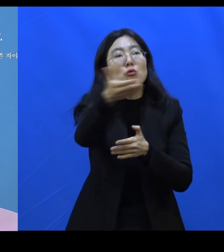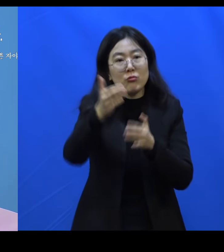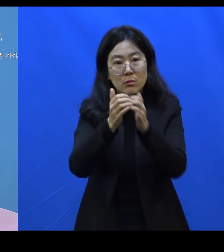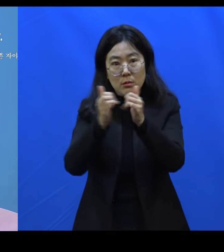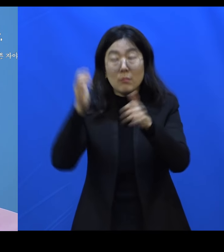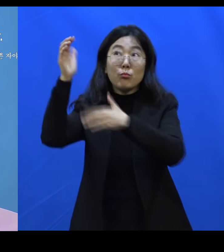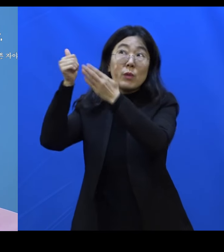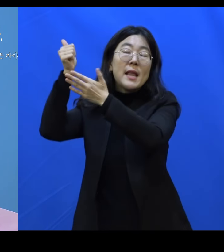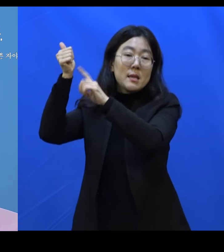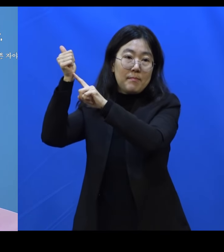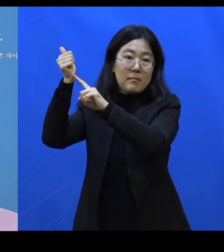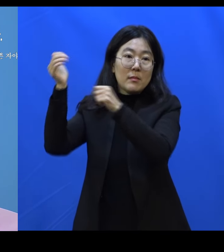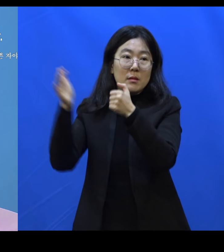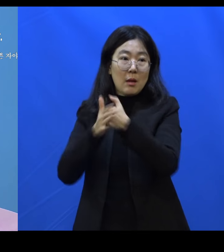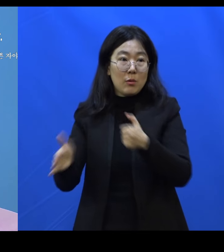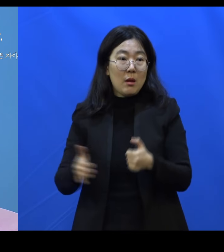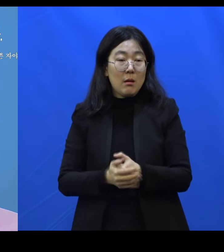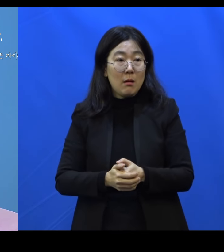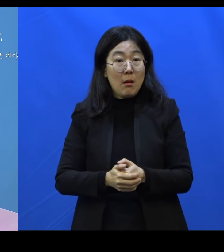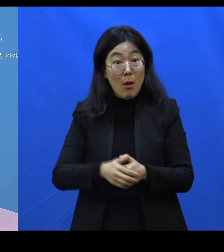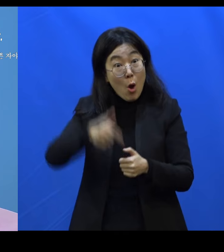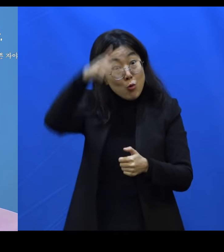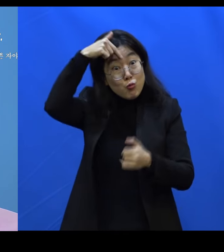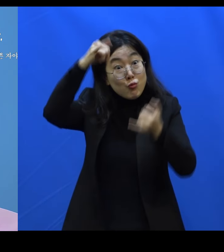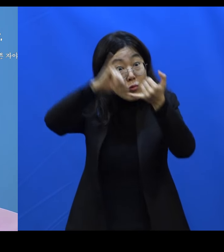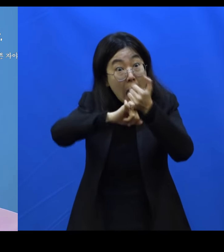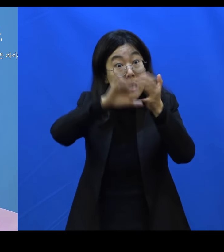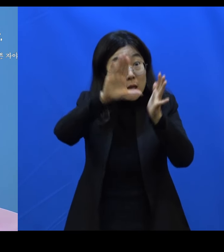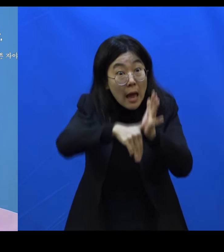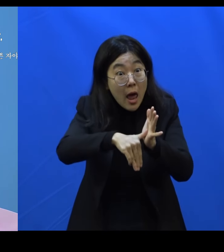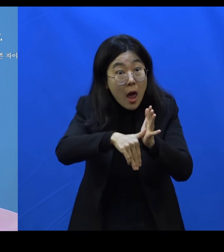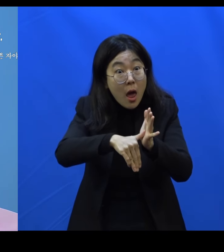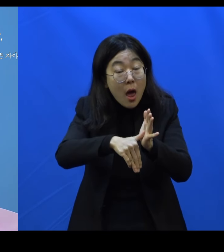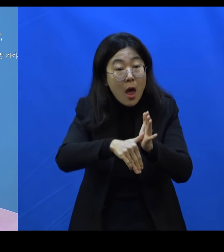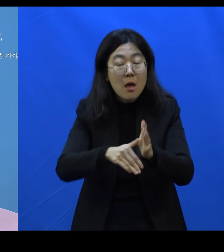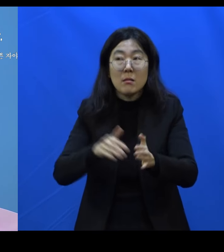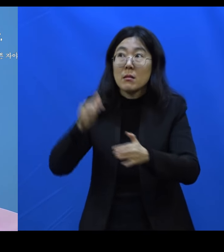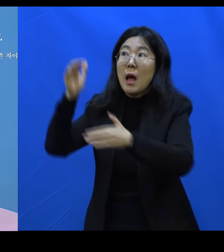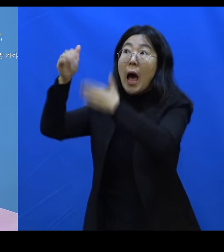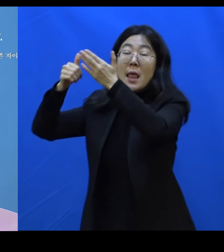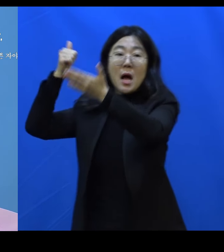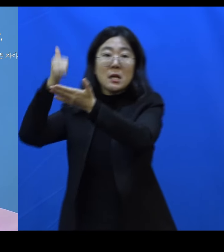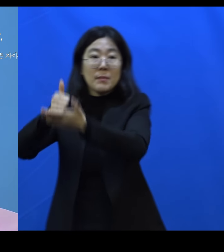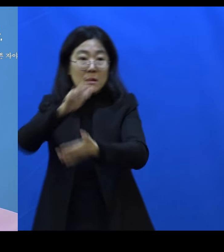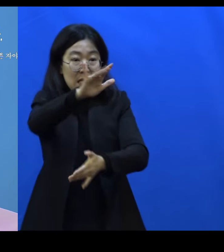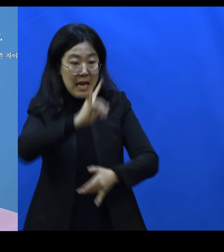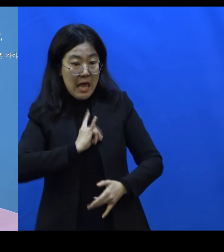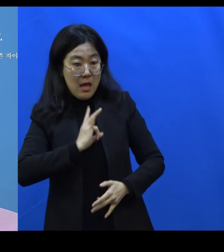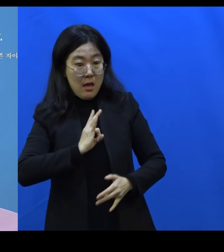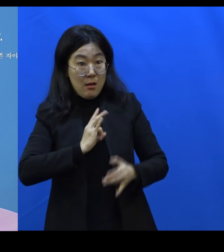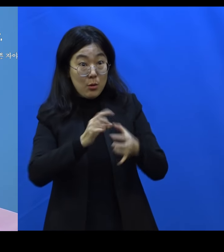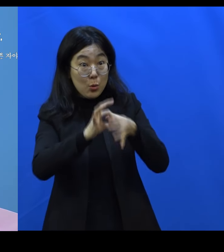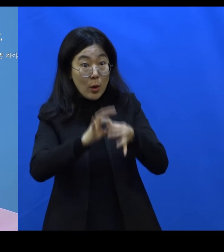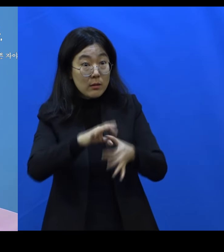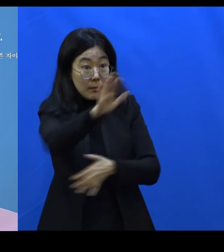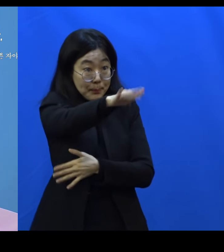말씀하시는 하나님이잖아요. 구약이 다 하나님이 직접 말씀하시는, 선지자들이 직접 신약에서는 뭐예요? 성령을 통하여